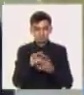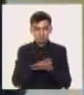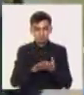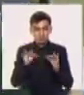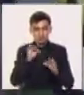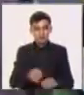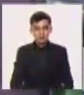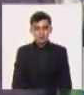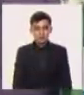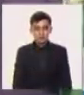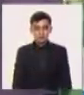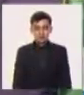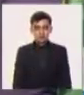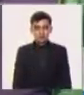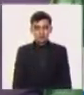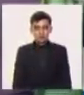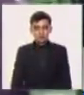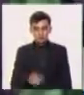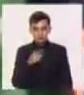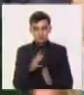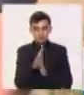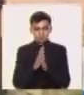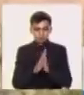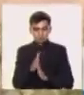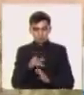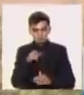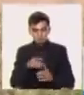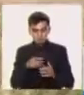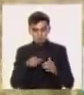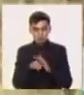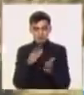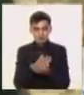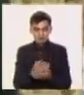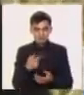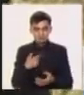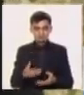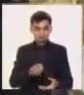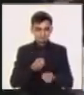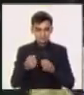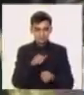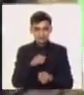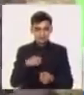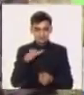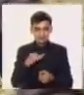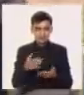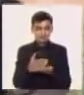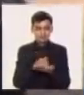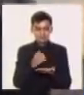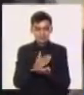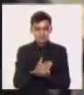Вытаскиваются и цепляют водоросли на себя. И потом вот водоросли...